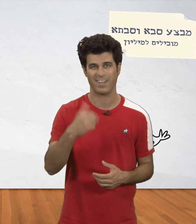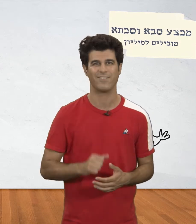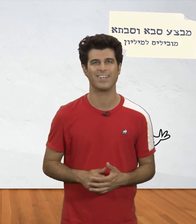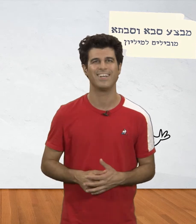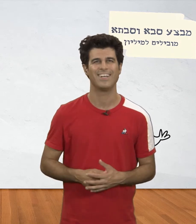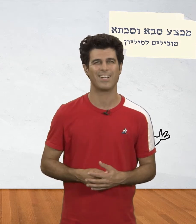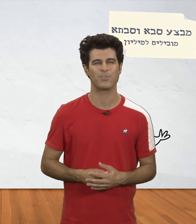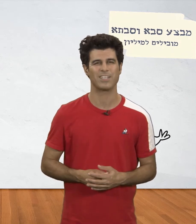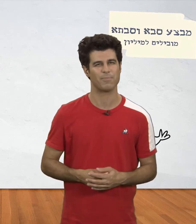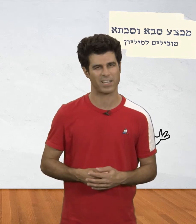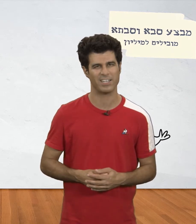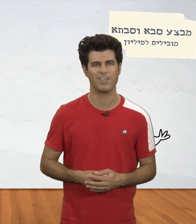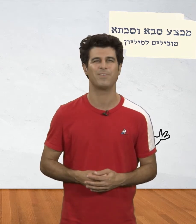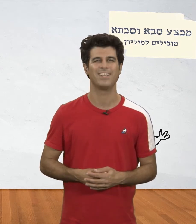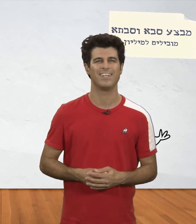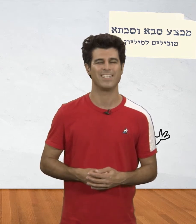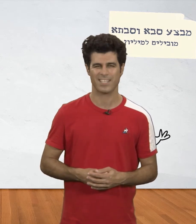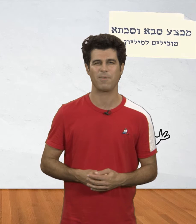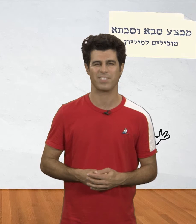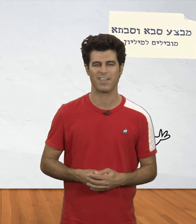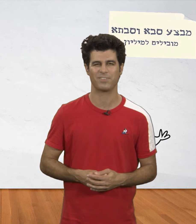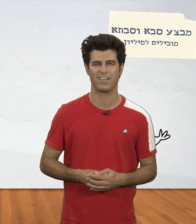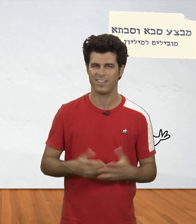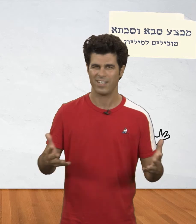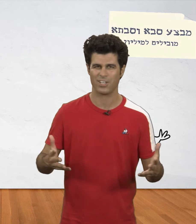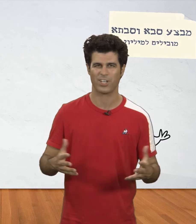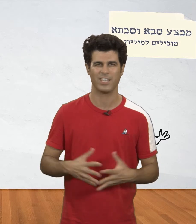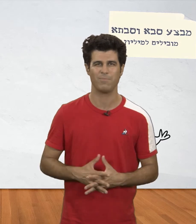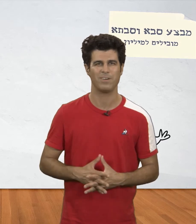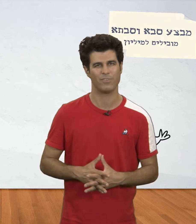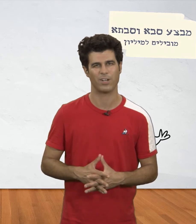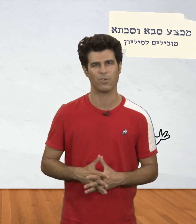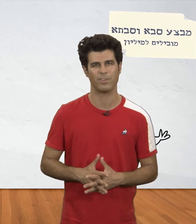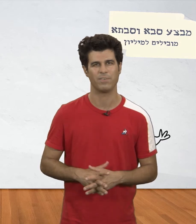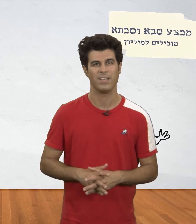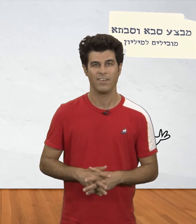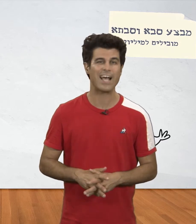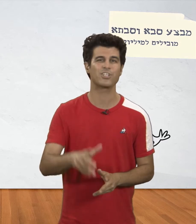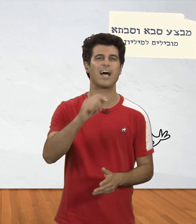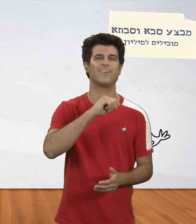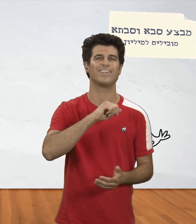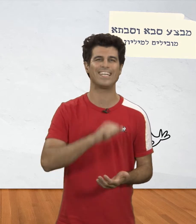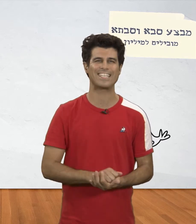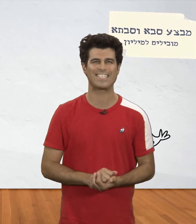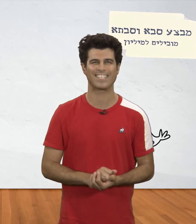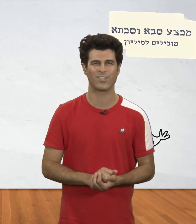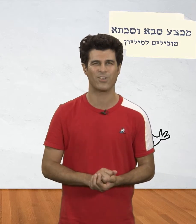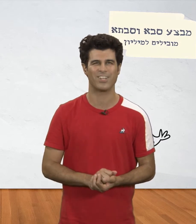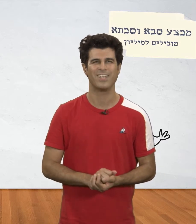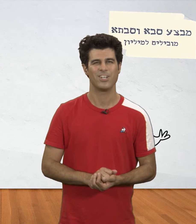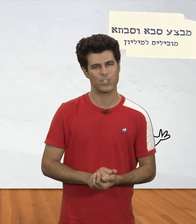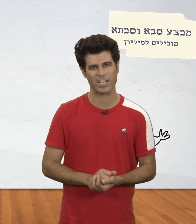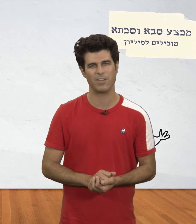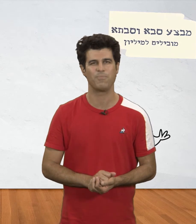אוכלים, אבל גם שאתם מכינים לסבא וסבתא, לשכנים ולקרובים. ועכשיו, הנה